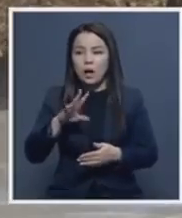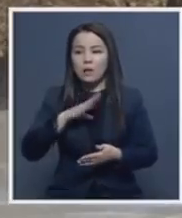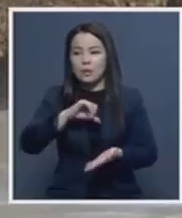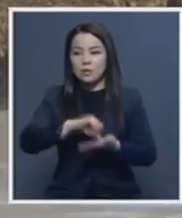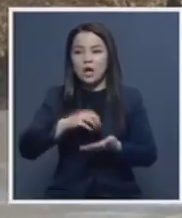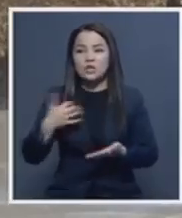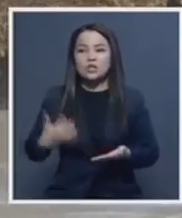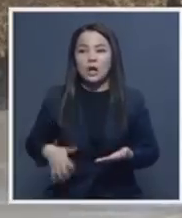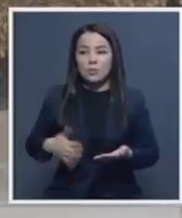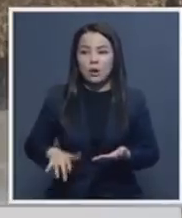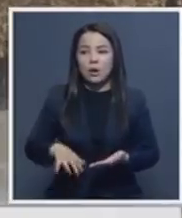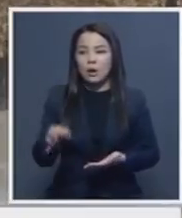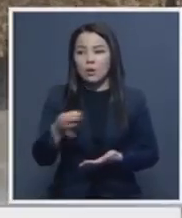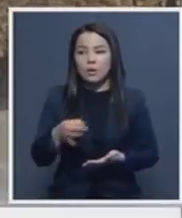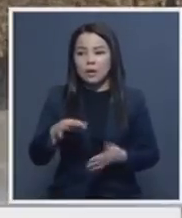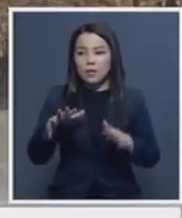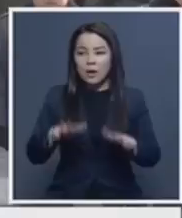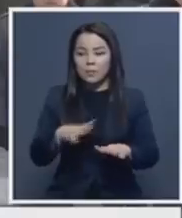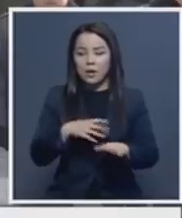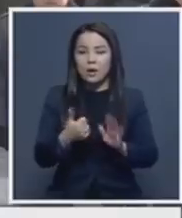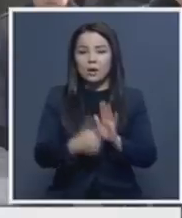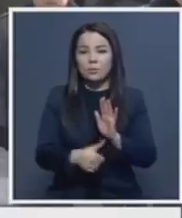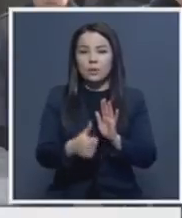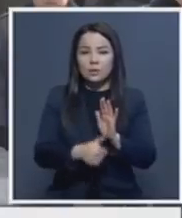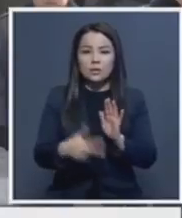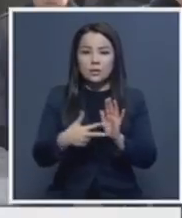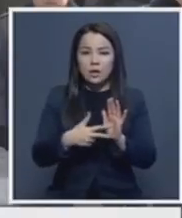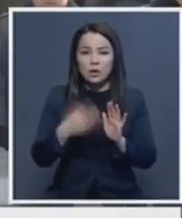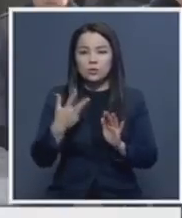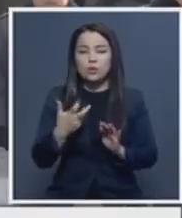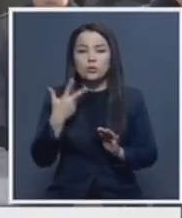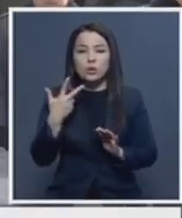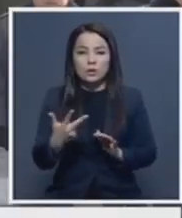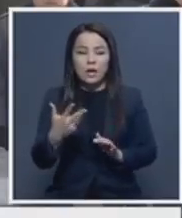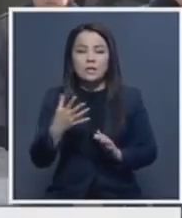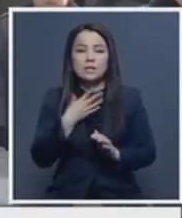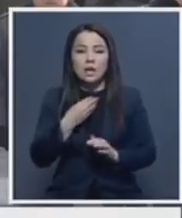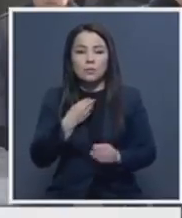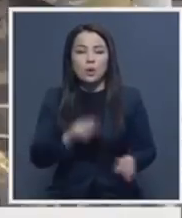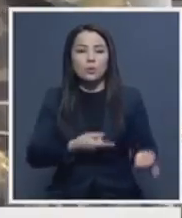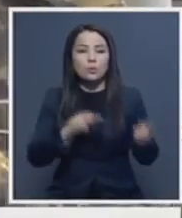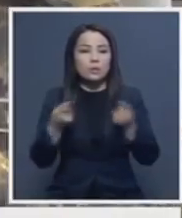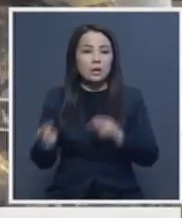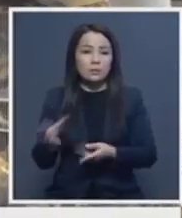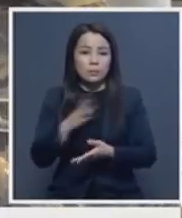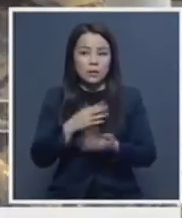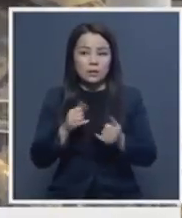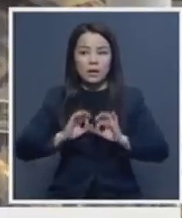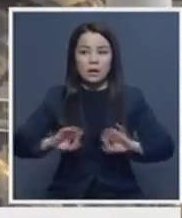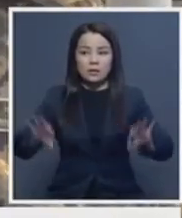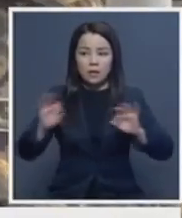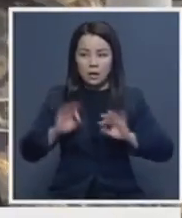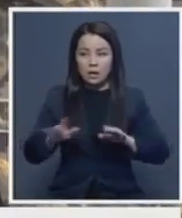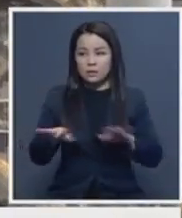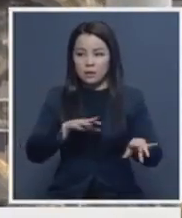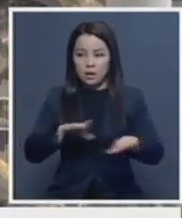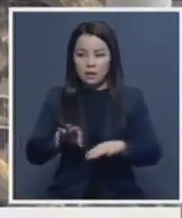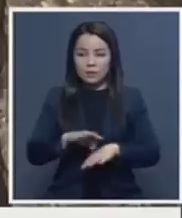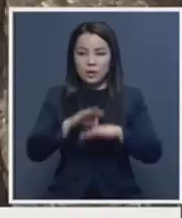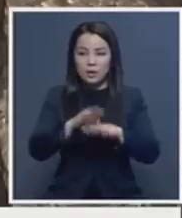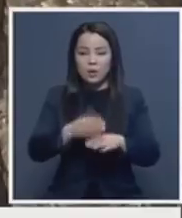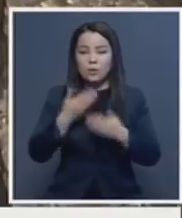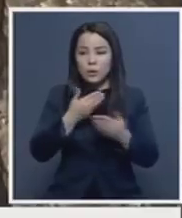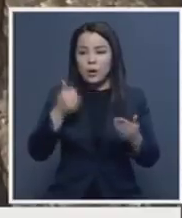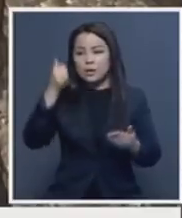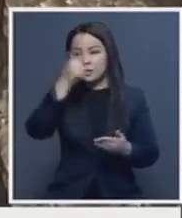ауданында орналасқан 68-303 бөлімі Семейге көшірілді. Жүргізілген сараптамалар нәтижесінде және соңғы